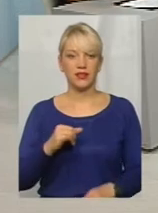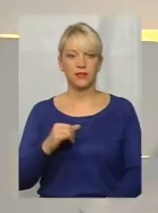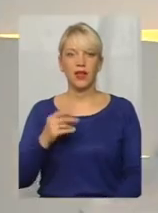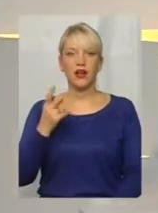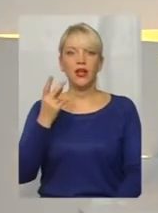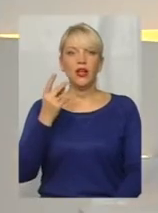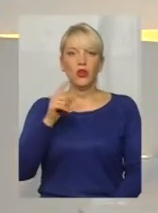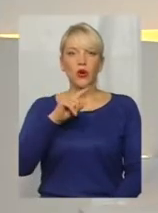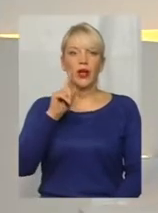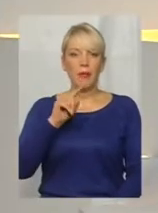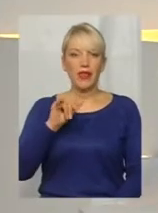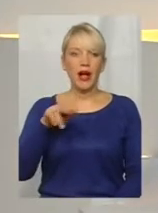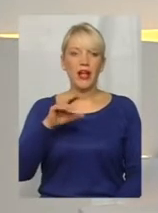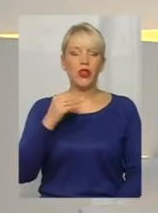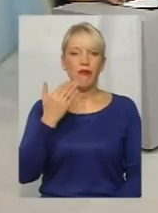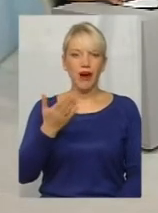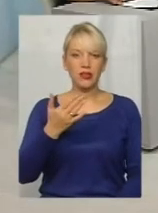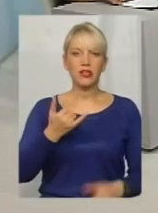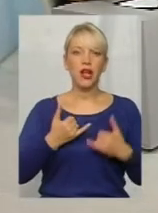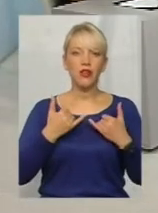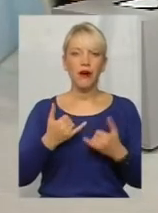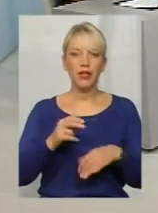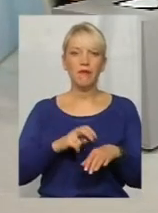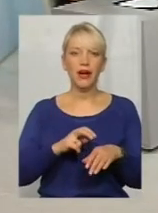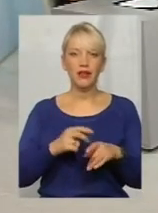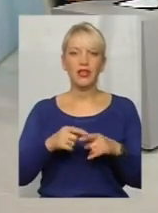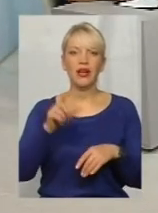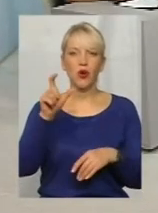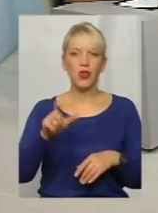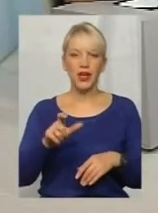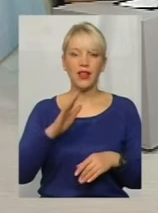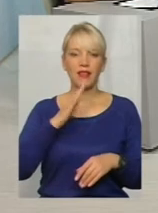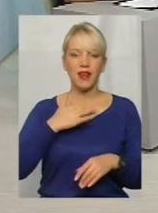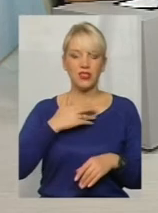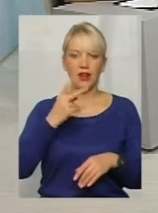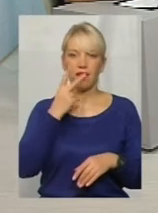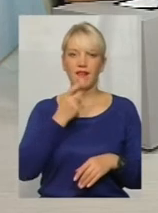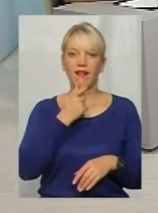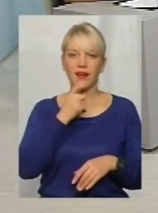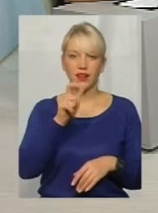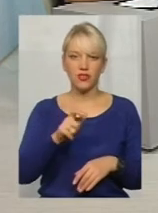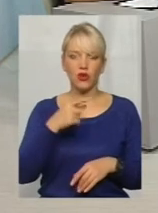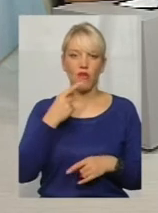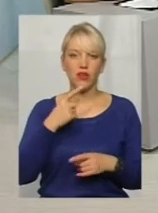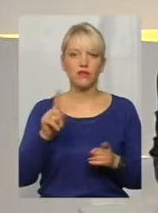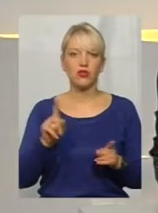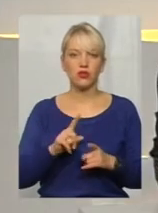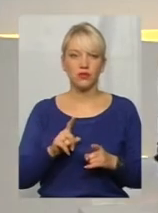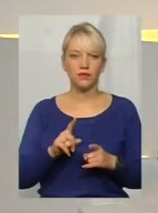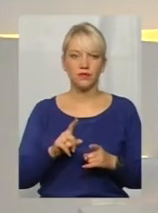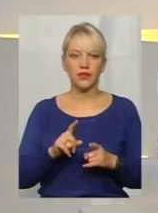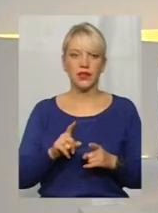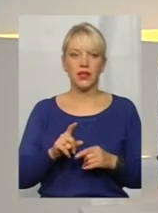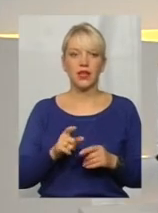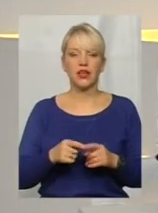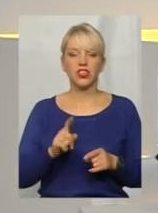Друге питання буде до вас, шановні медики. Наш глядач говорив про те, що дуже часто швидка,